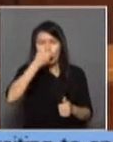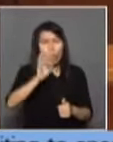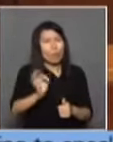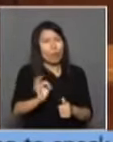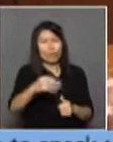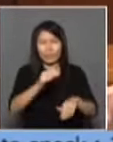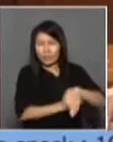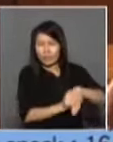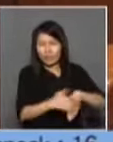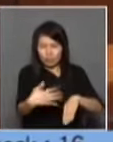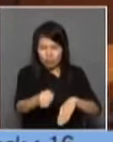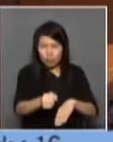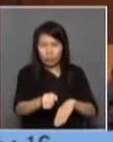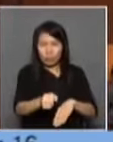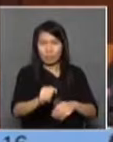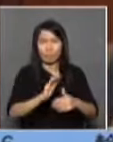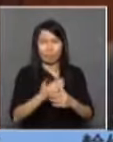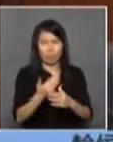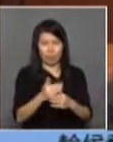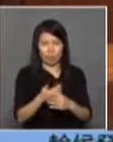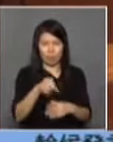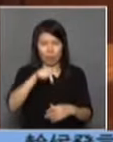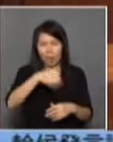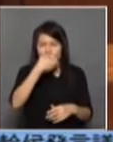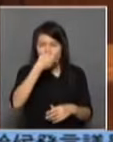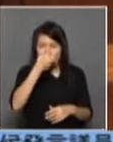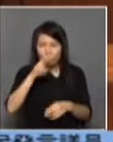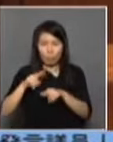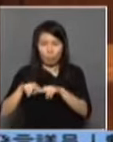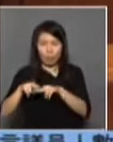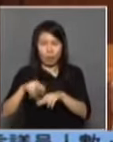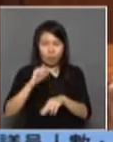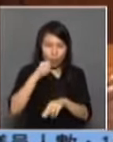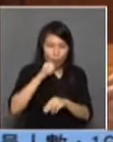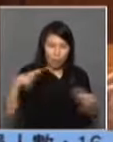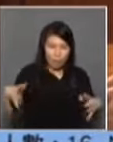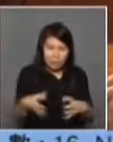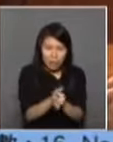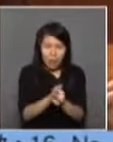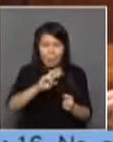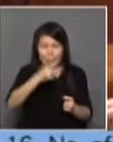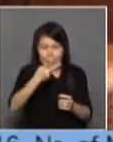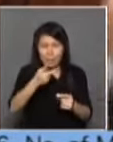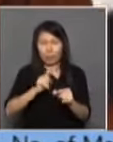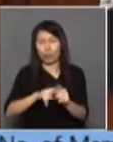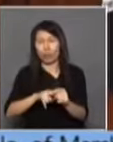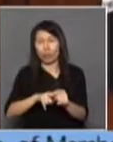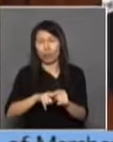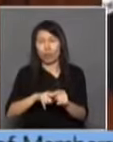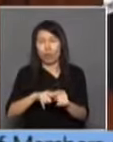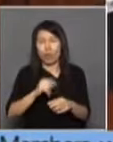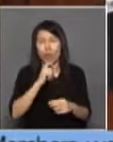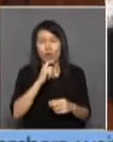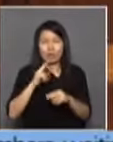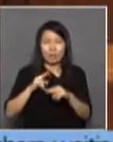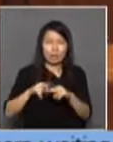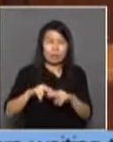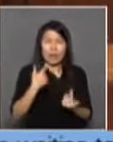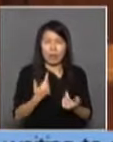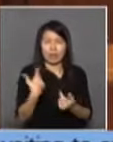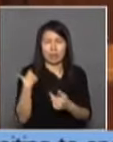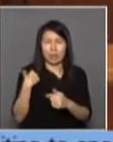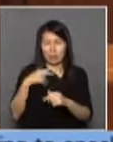因為咧我哋並唔係香港同中國大陸同埋台灣走埋一齊成立一個中國，我哋向中央授權剩